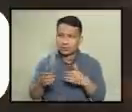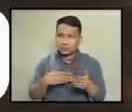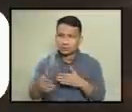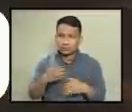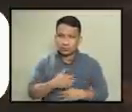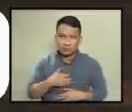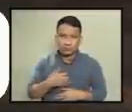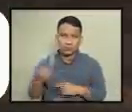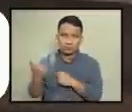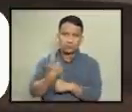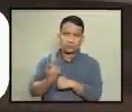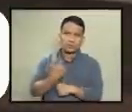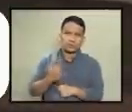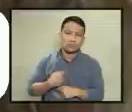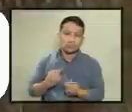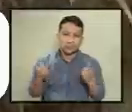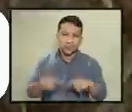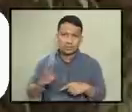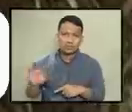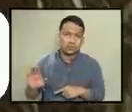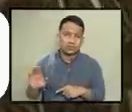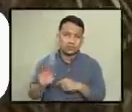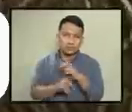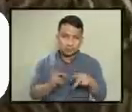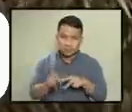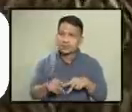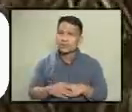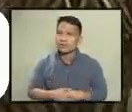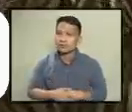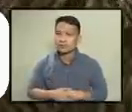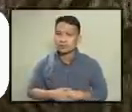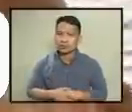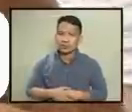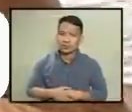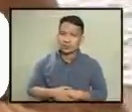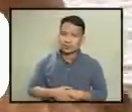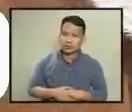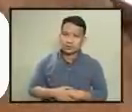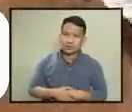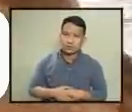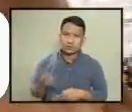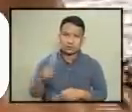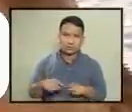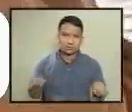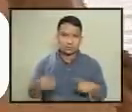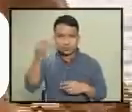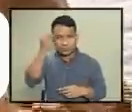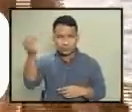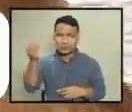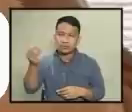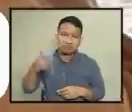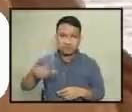kasuhan o sisihin siya oras na may mangyari sa kanyang mga kababayan. Ay kung mangyari man yon at ang atin may puro opinion,